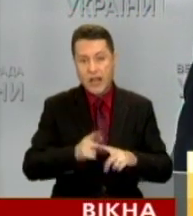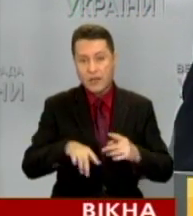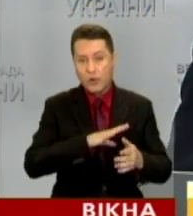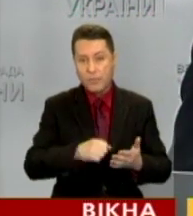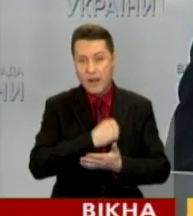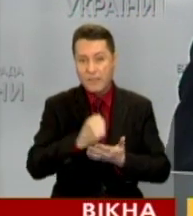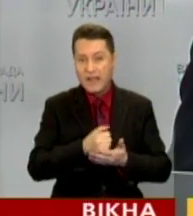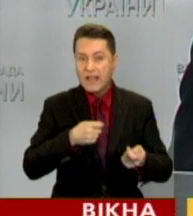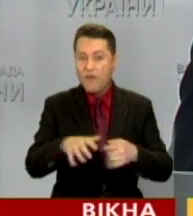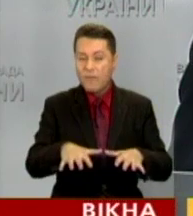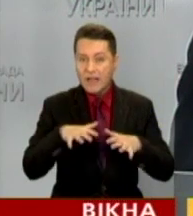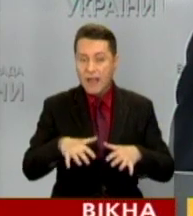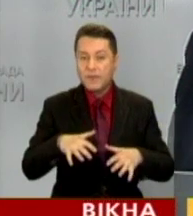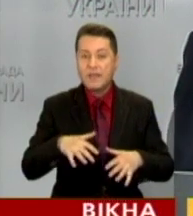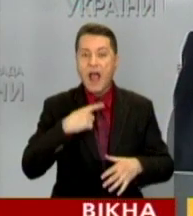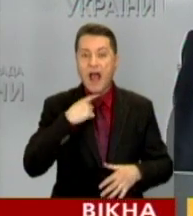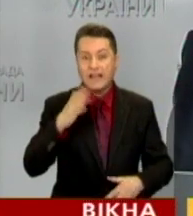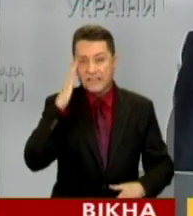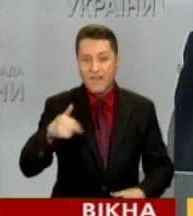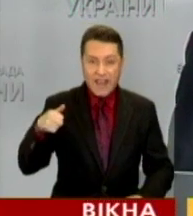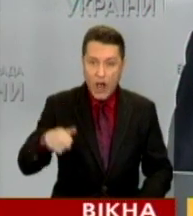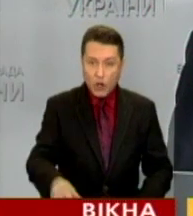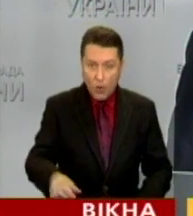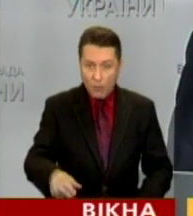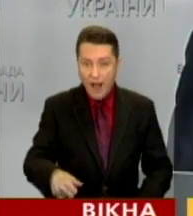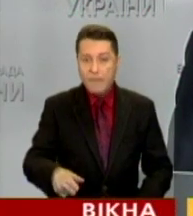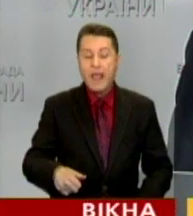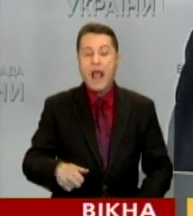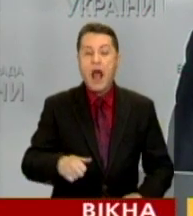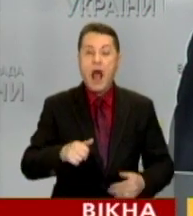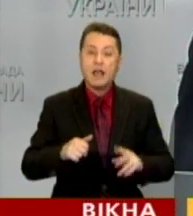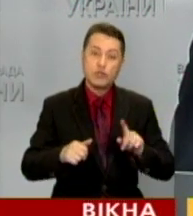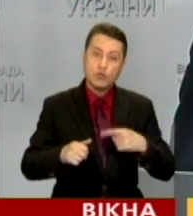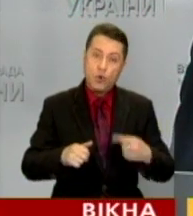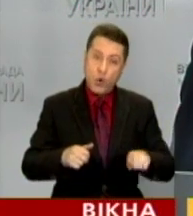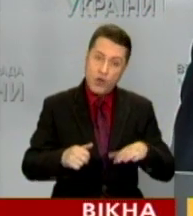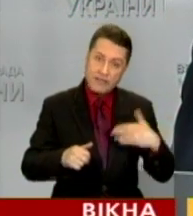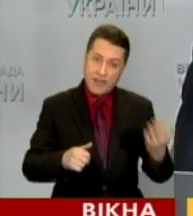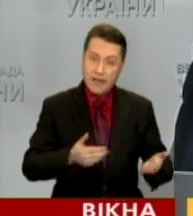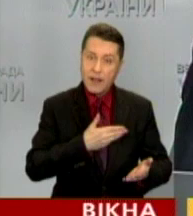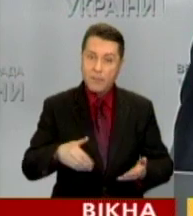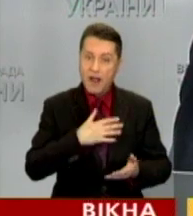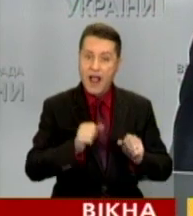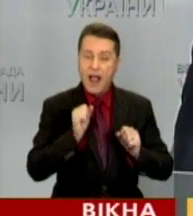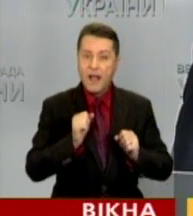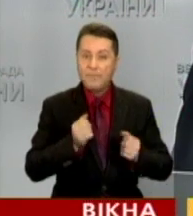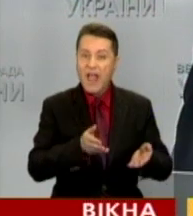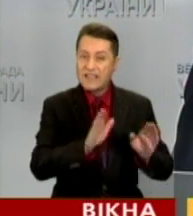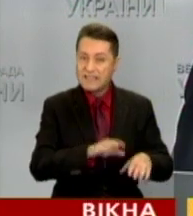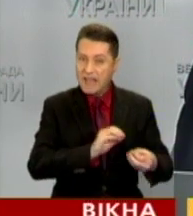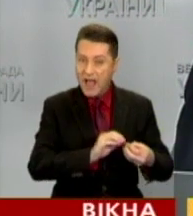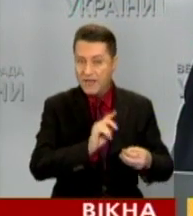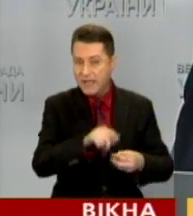в тому числі голосування кнопками. З іншої сторони, Мы оставили те законы, которые, как